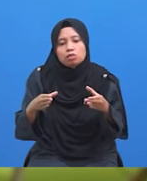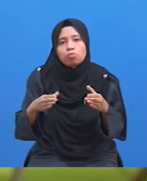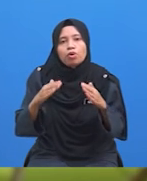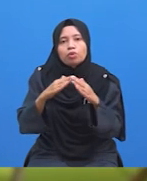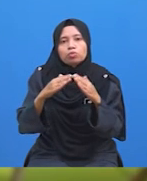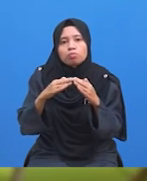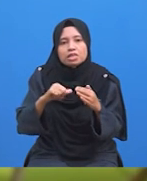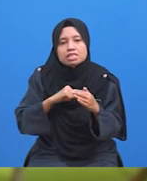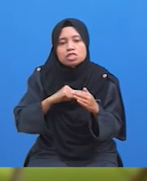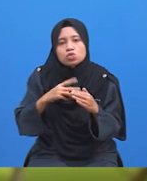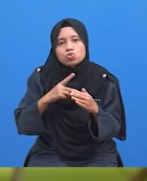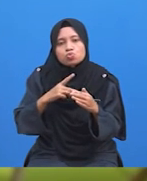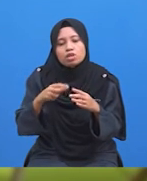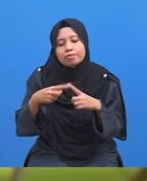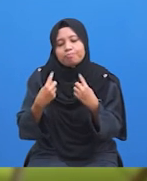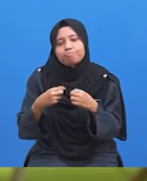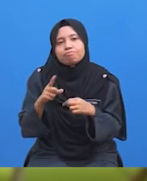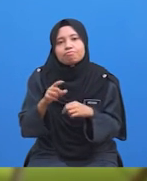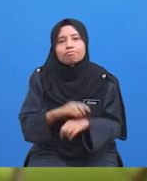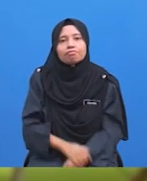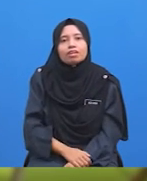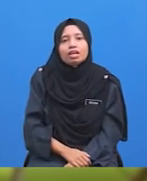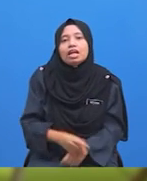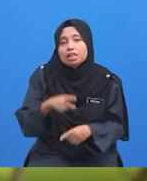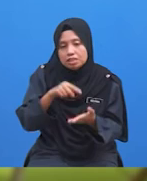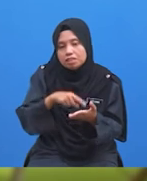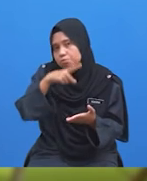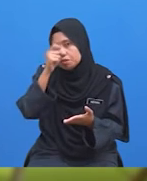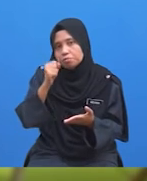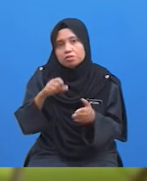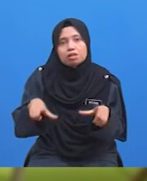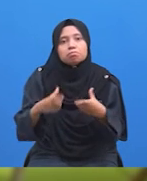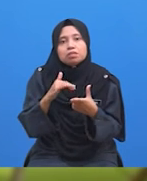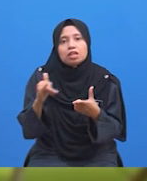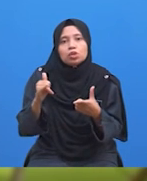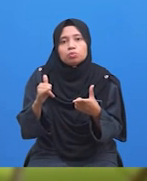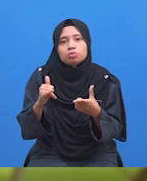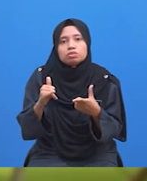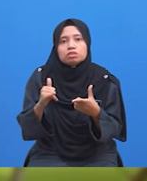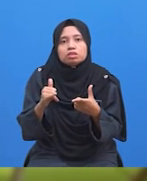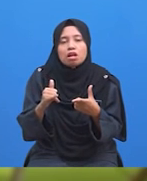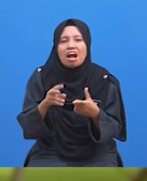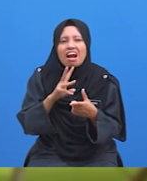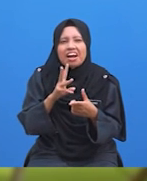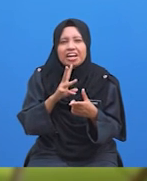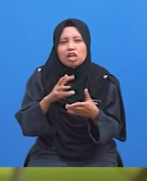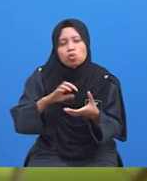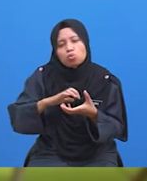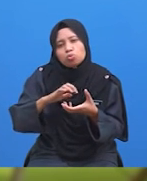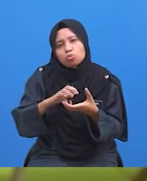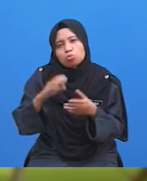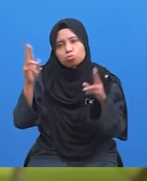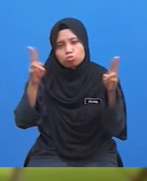tanah Riza kerajaan keadaan ini akan menyebabkan berlakunya pencemaran air udara